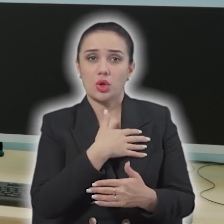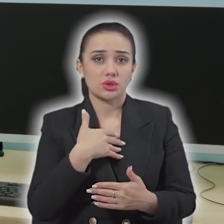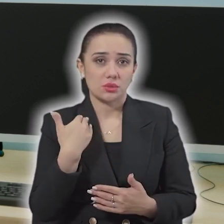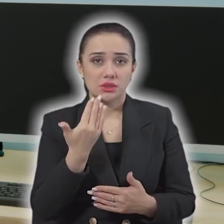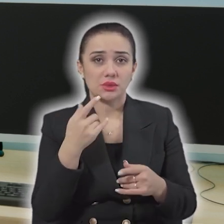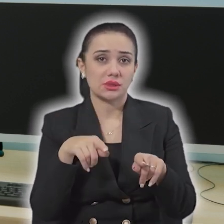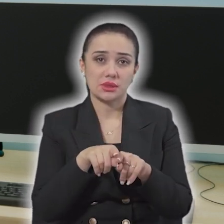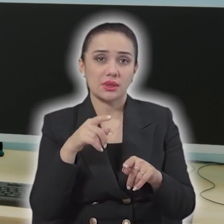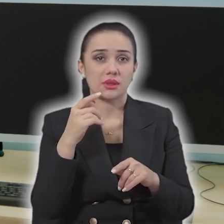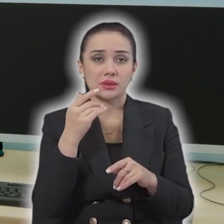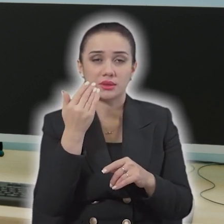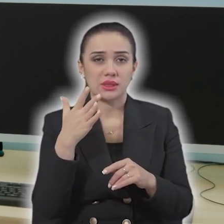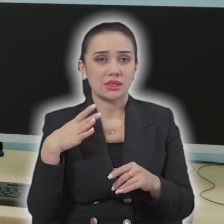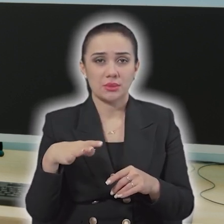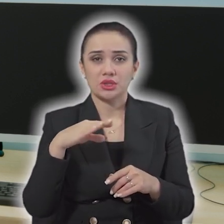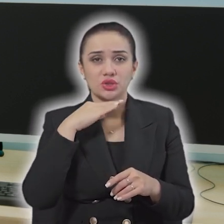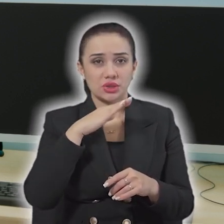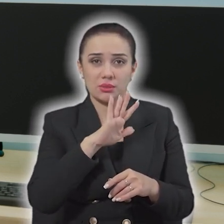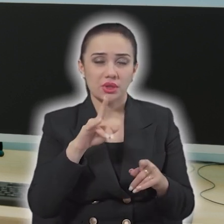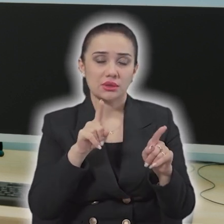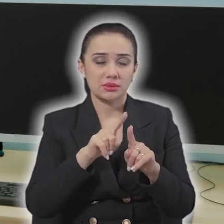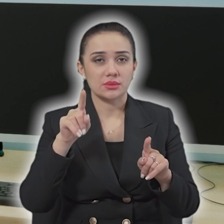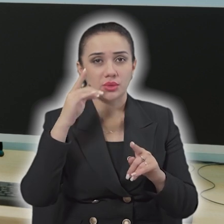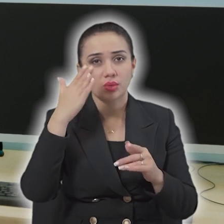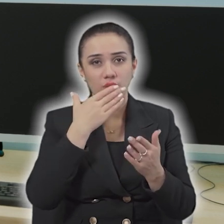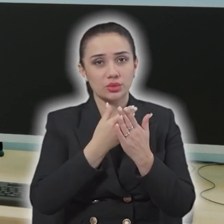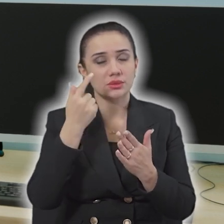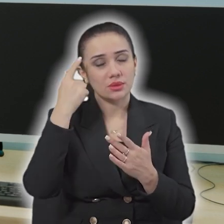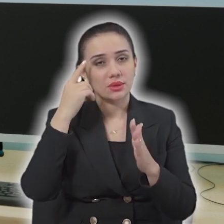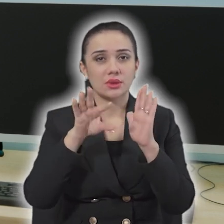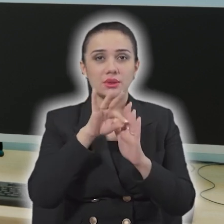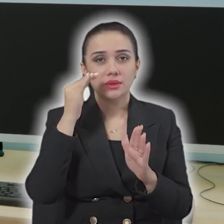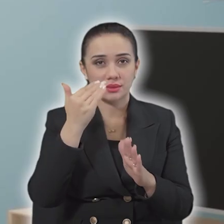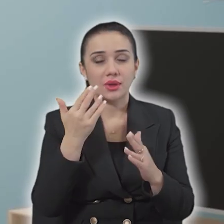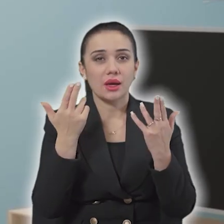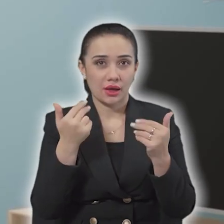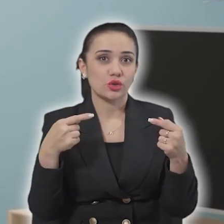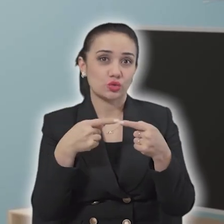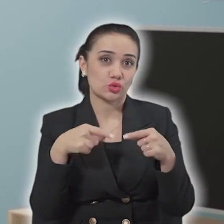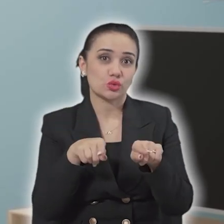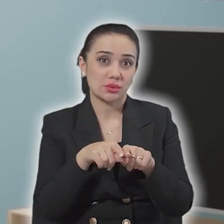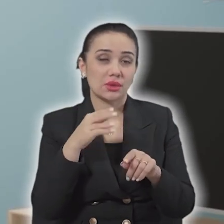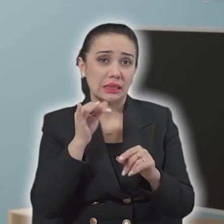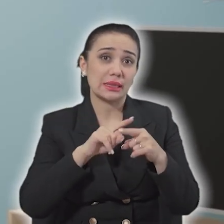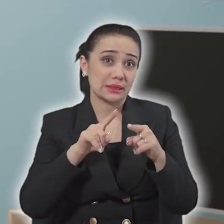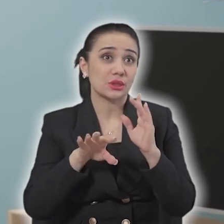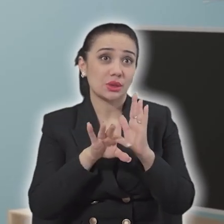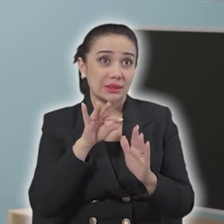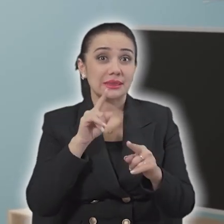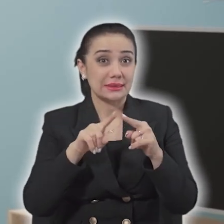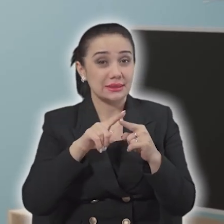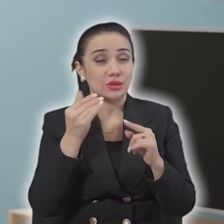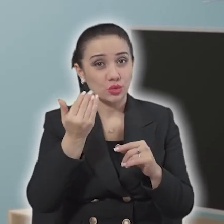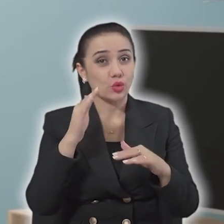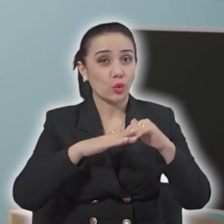qiynamoqchi emasman. Seni sabring chidamaydi. Fikr xayoling tezda o'zingga ma'qul hunarni tanlash. Ha, shunday. Tezroq tanlasang